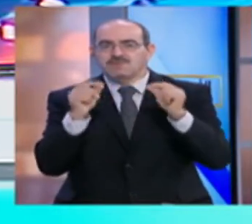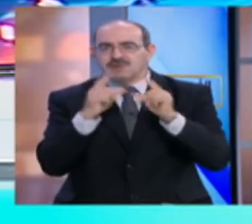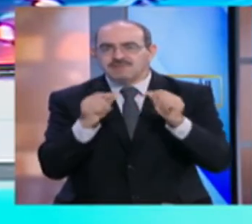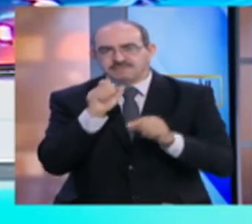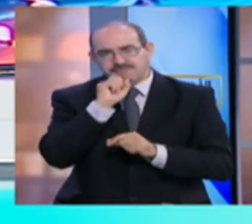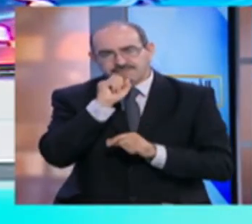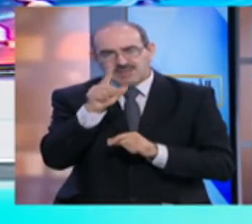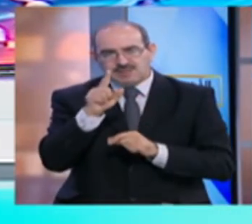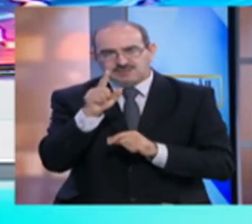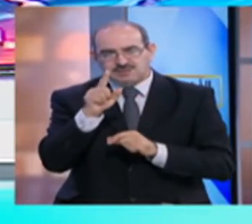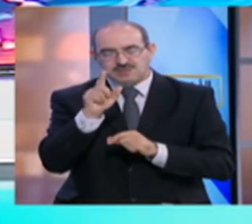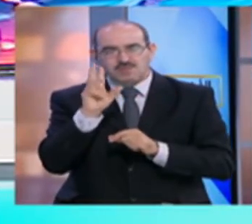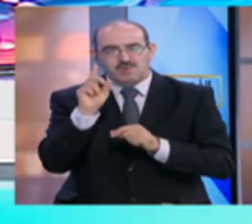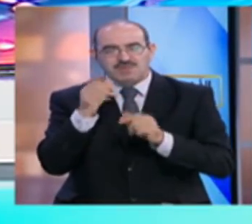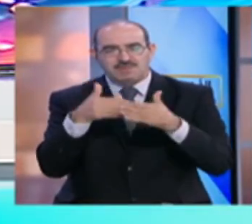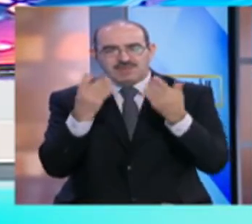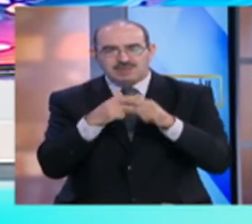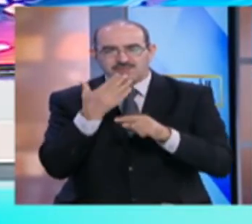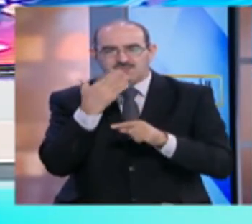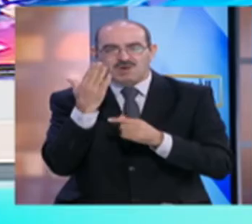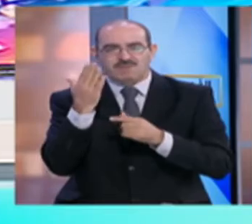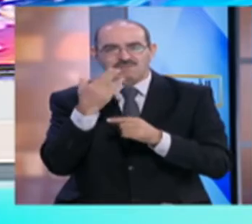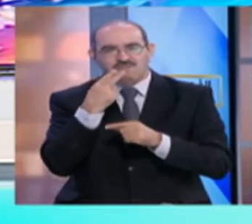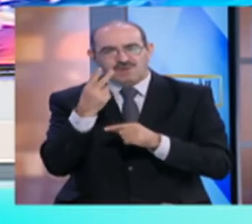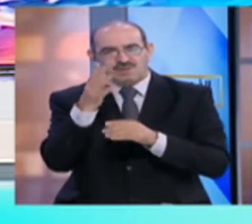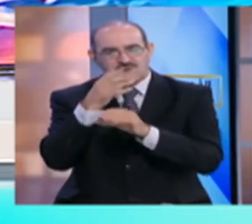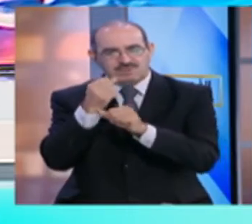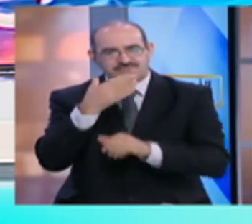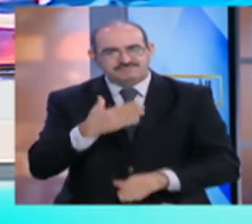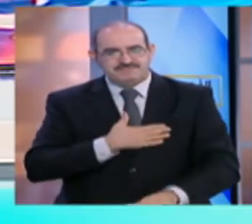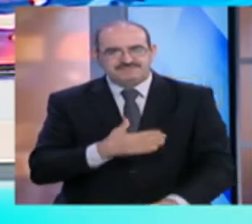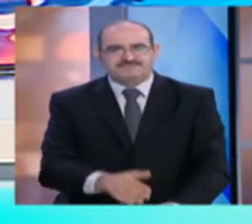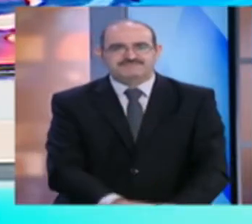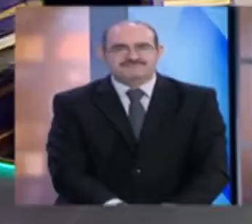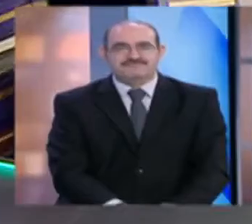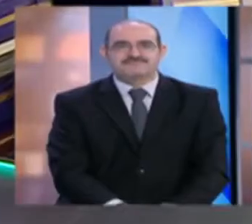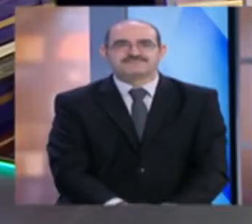سادتي نأتي إلى ختام نشرتنا، نشكر لكم حسن المتابعة وإلى اللقاء.